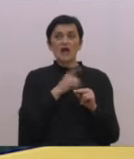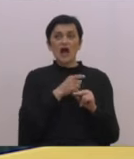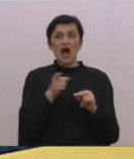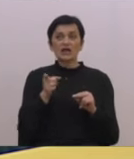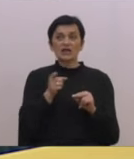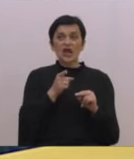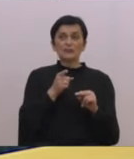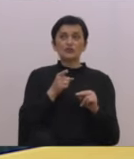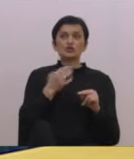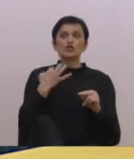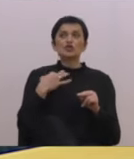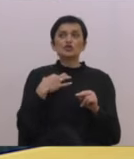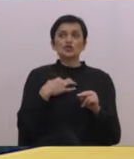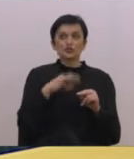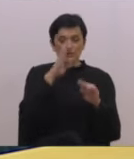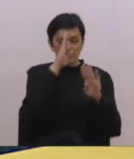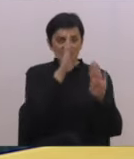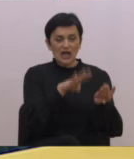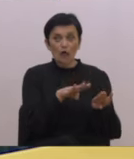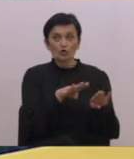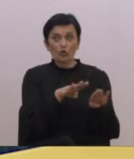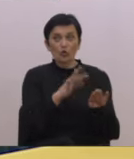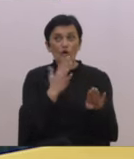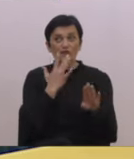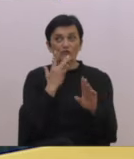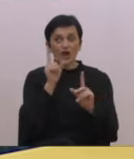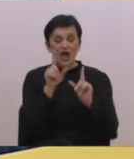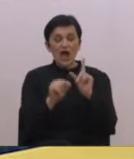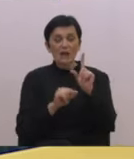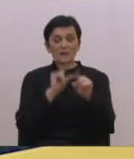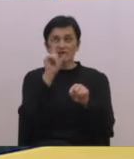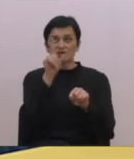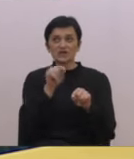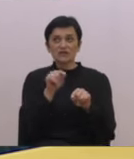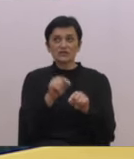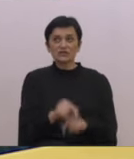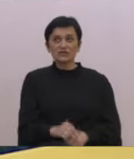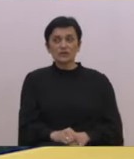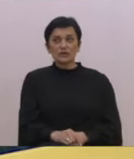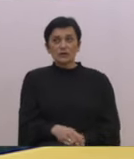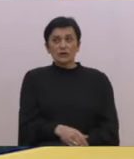უწევდეთ შვილების დატოვება და ემიგრაციაში წასვლა.